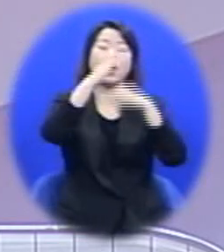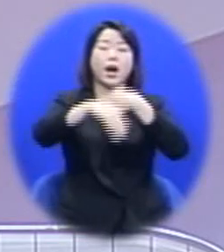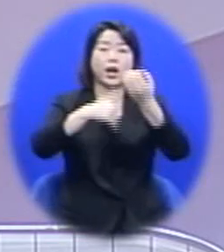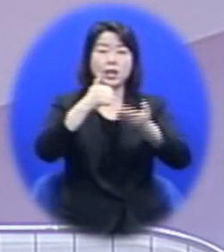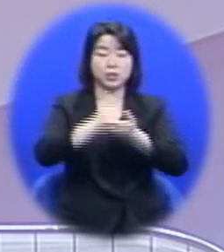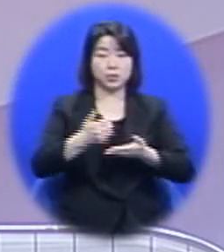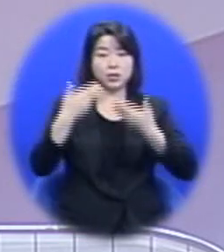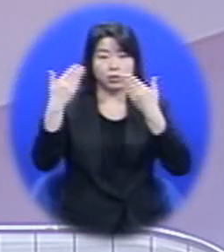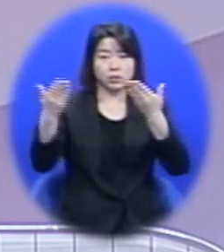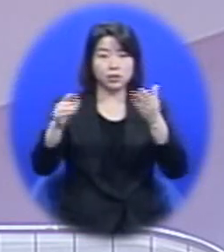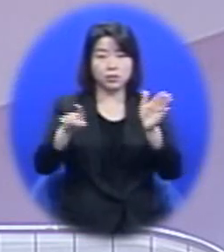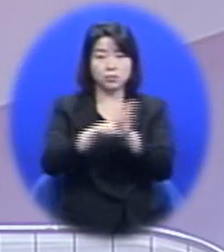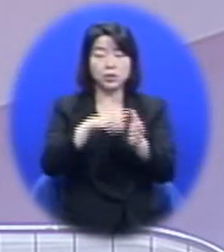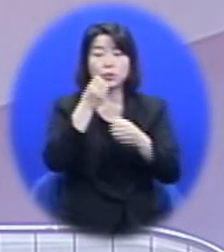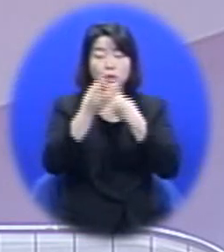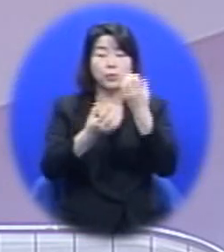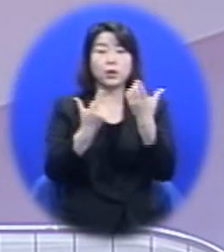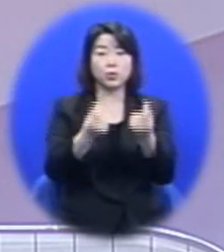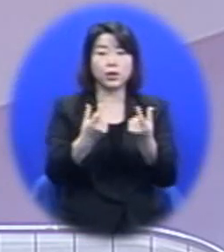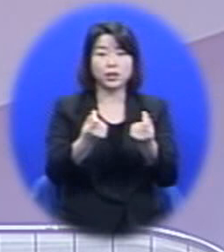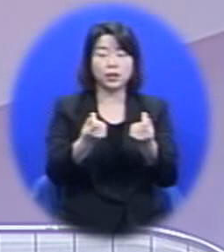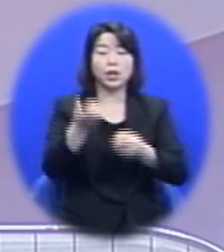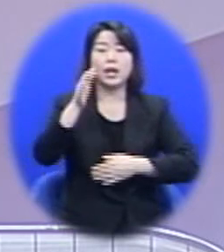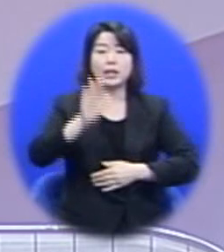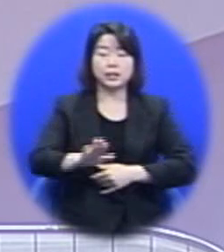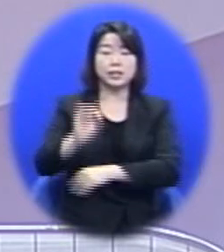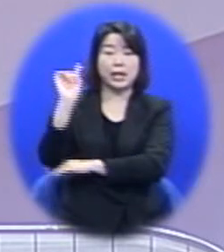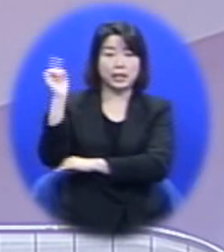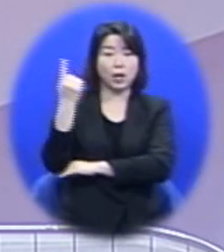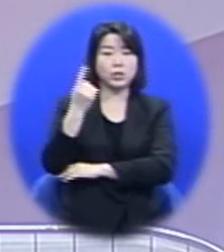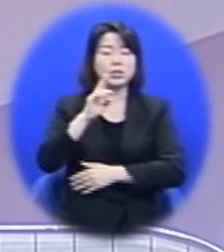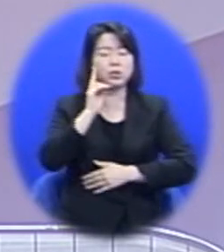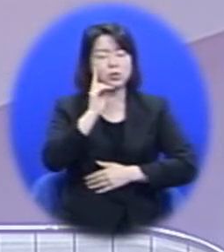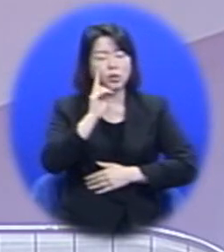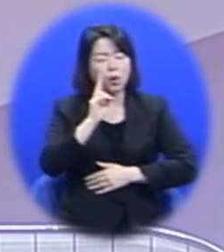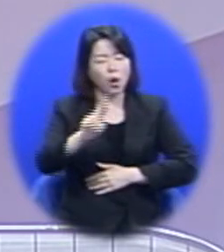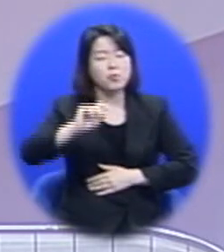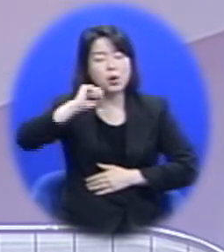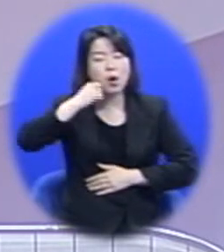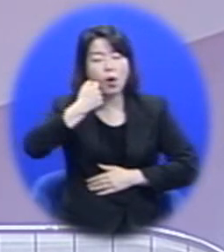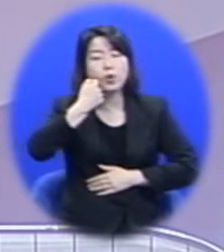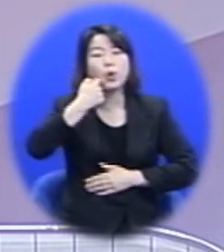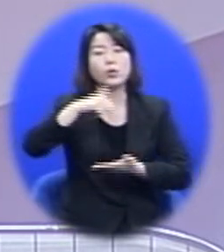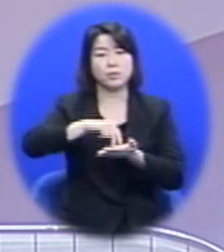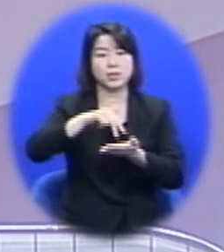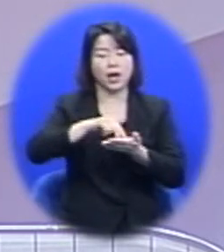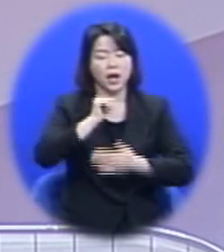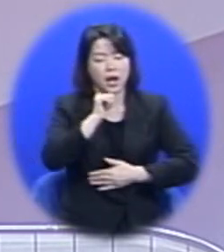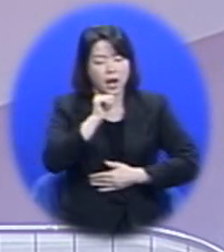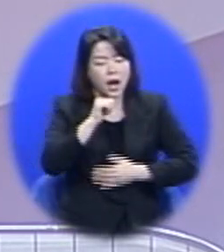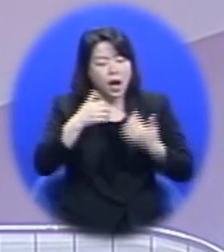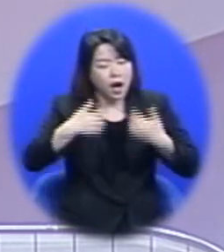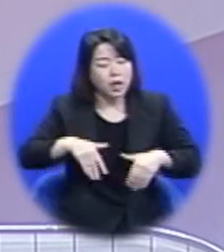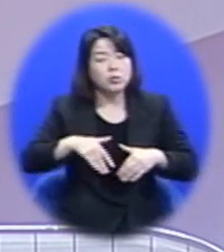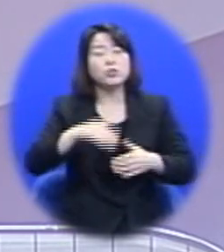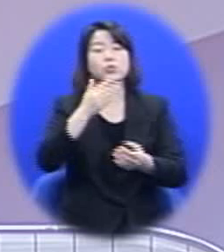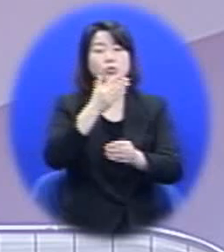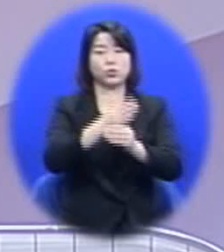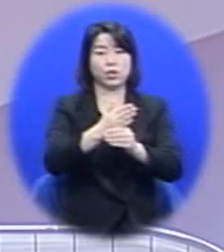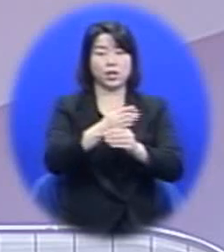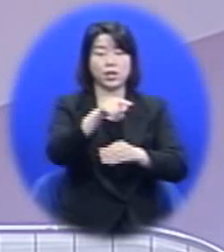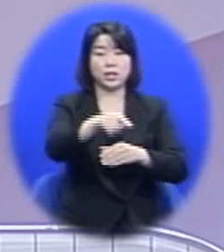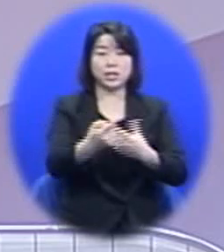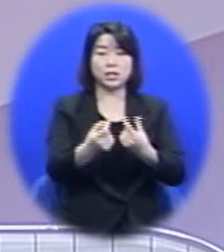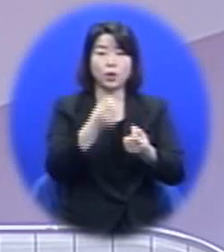신앙 고백이죠. 그러나 다윗이 너무나 어려운 형편에서 가난하고 궁핍한 가운데서 이런